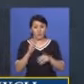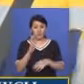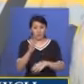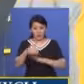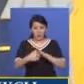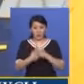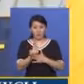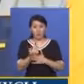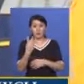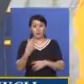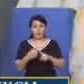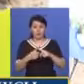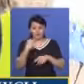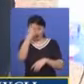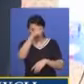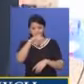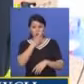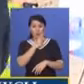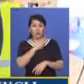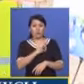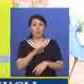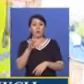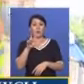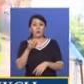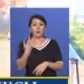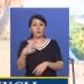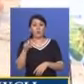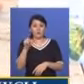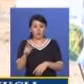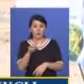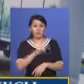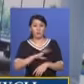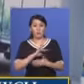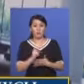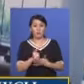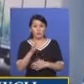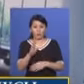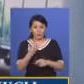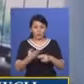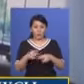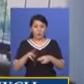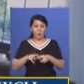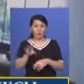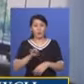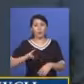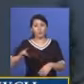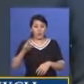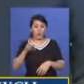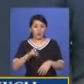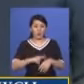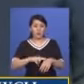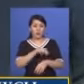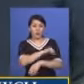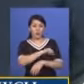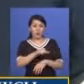жаңа нысан 2,5 жылдан соң қолданысқа беріліп, 350 маман тұрақты жұмыс орнымен қамтылады. Сонымен қатар, өңір дәрігерлері шетелде